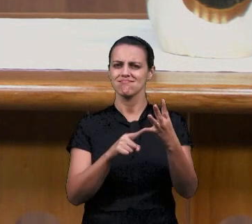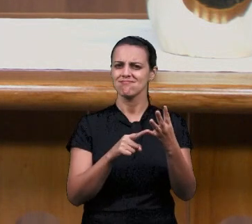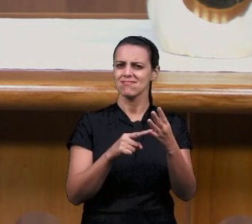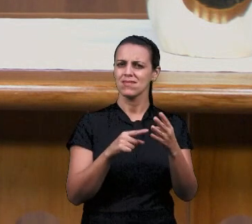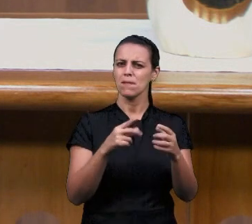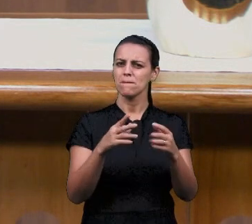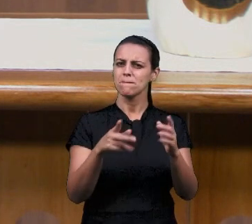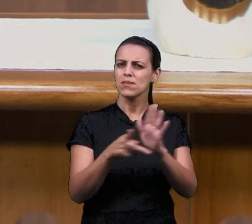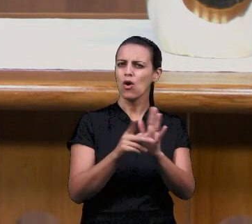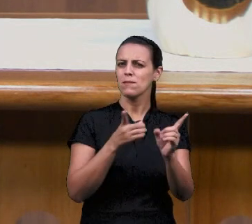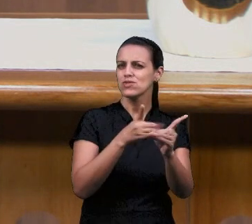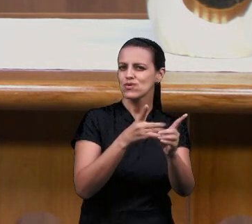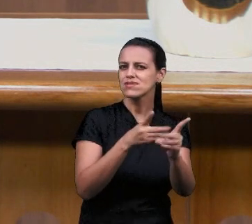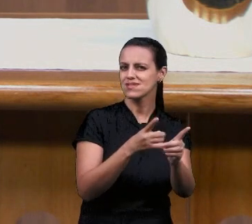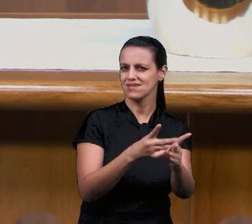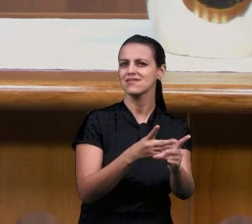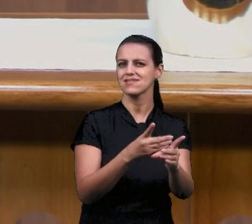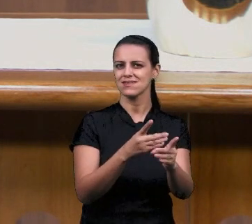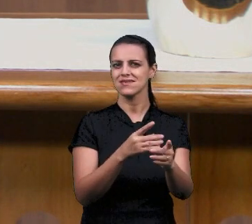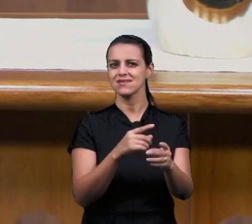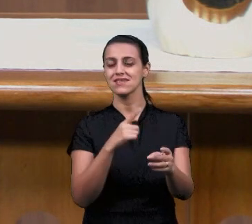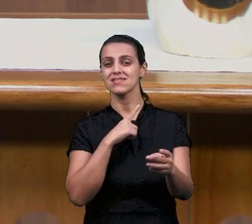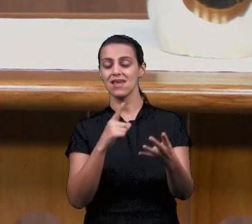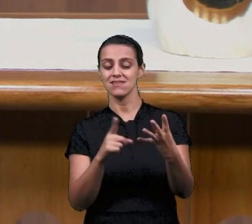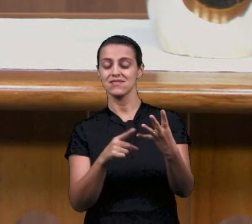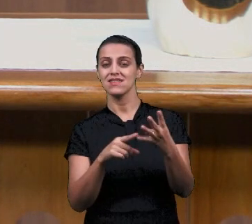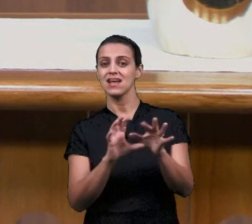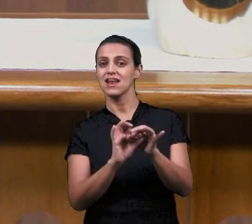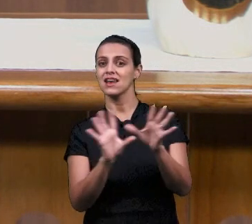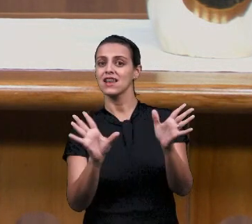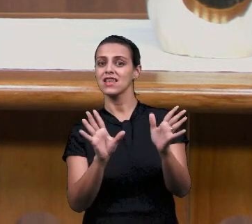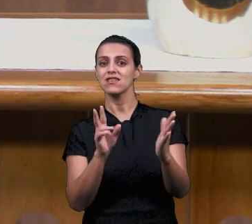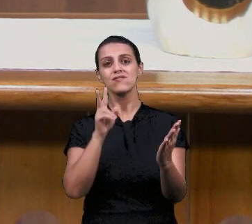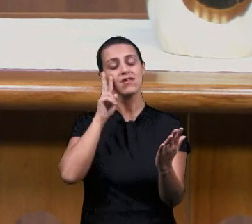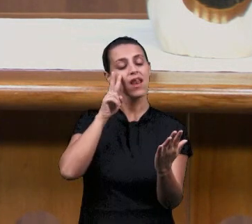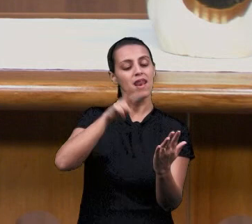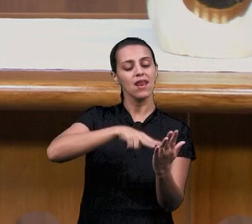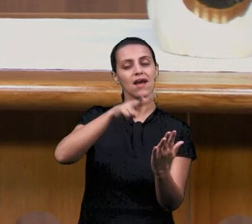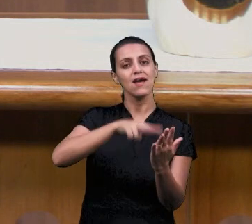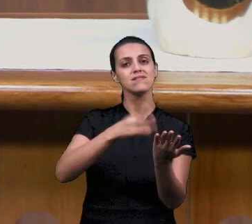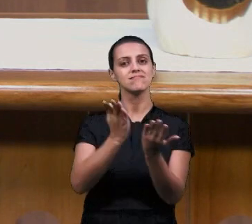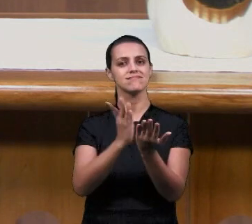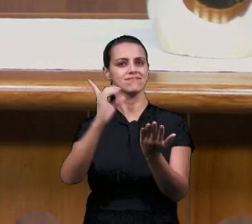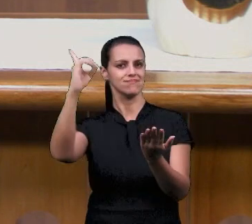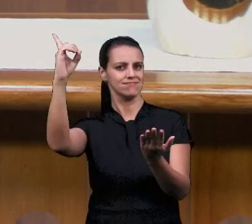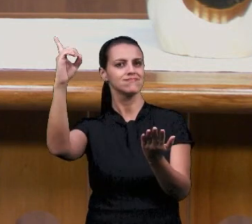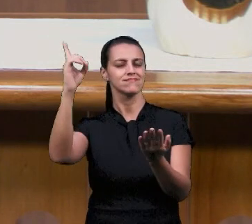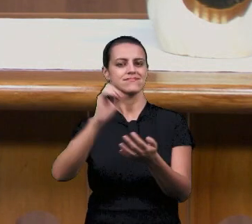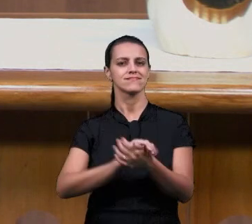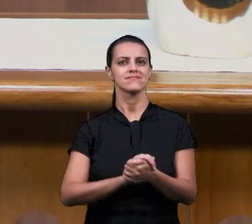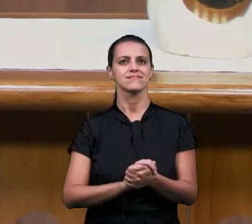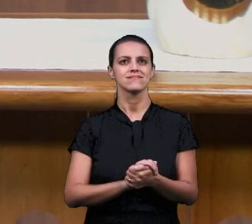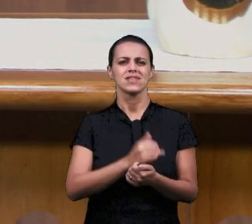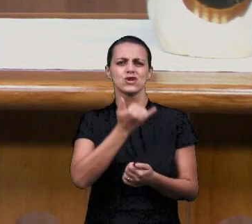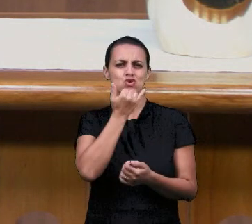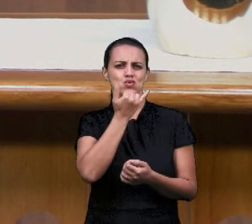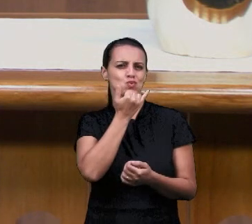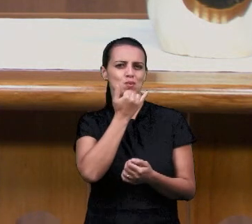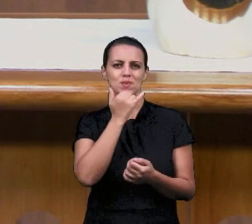doctrinaire qui est lié à la question de libre examen des Écritures. Donc, nous allons,